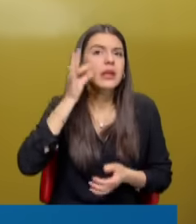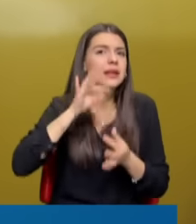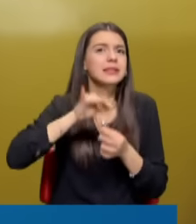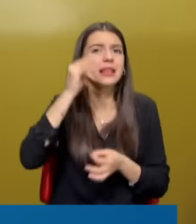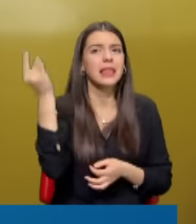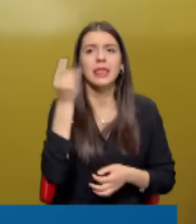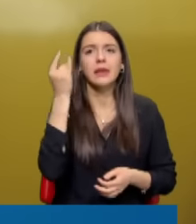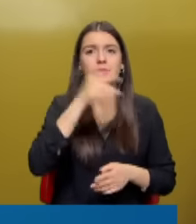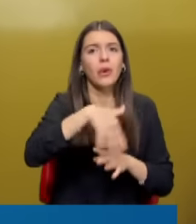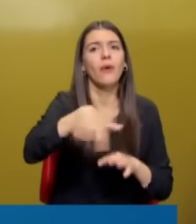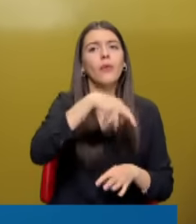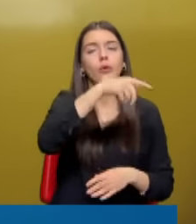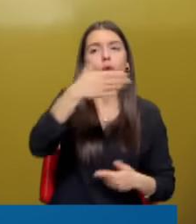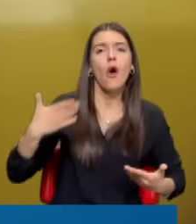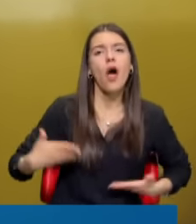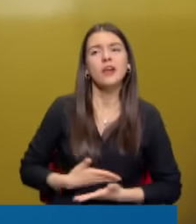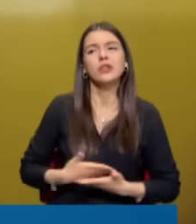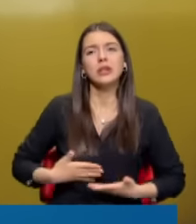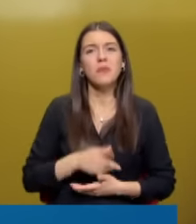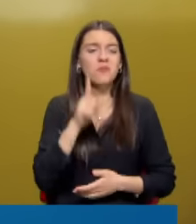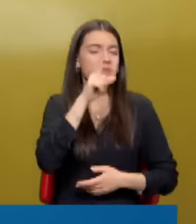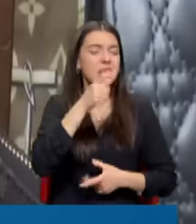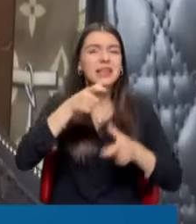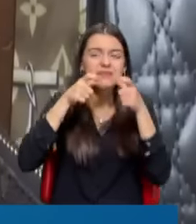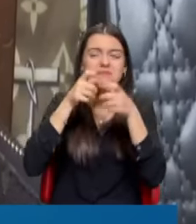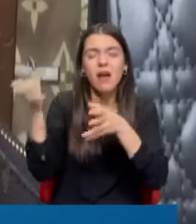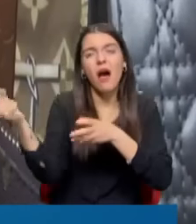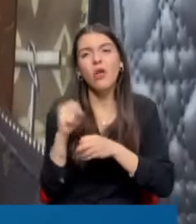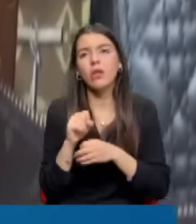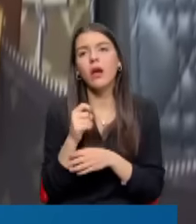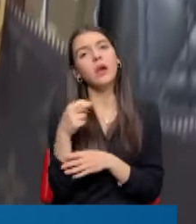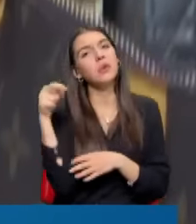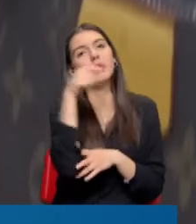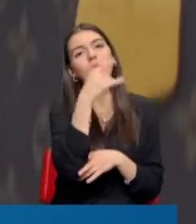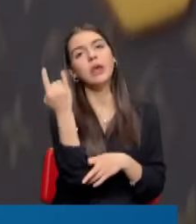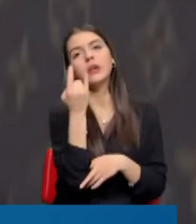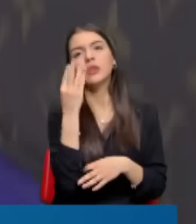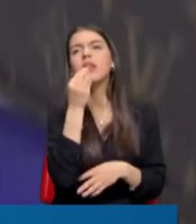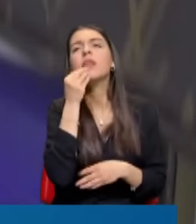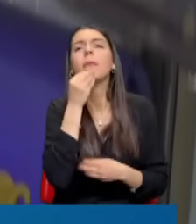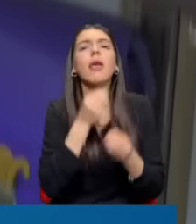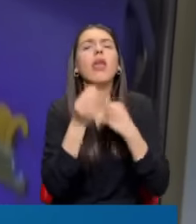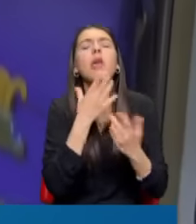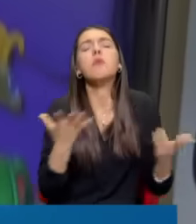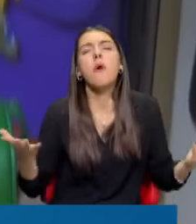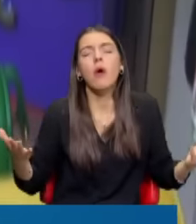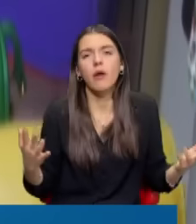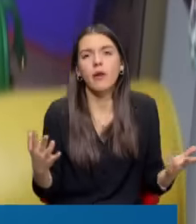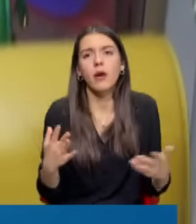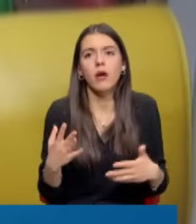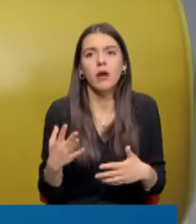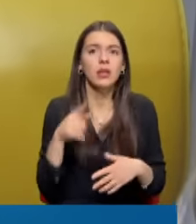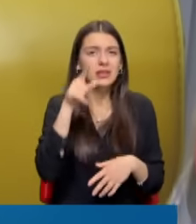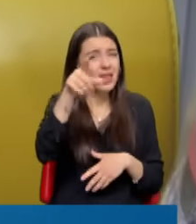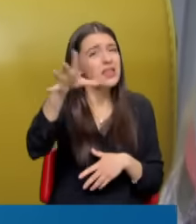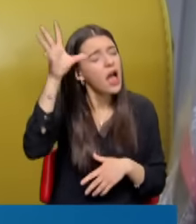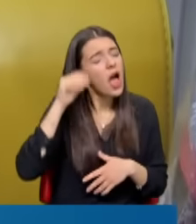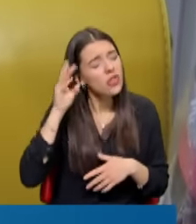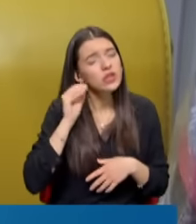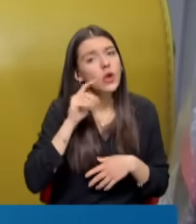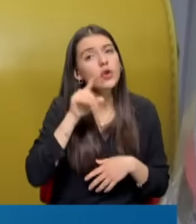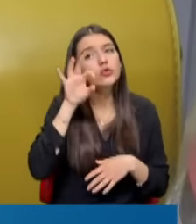aç, başka bir şey yok. Adam bir simit alıyor eline, yiyor, öyle geçiyor. Yemek bile yemiyor doğru dürüst. Yani anlayacaksın şu